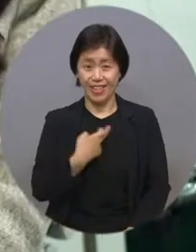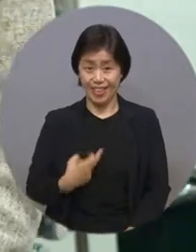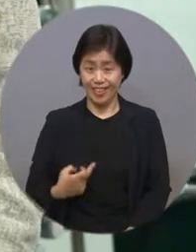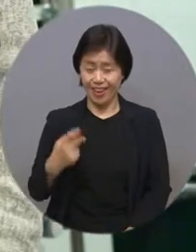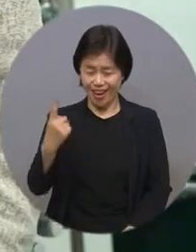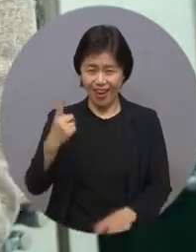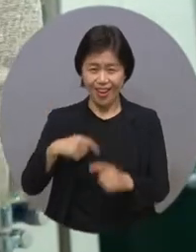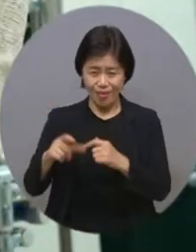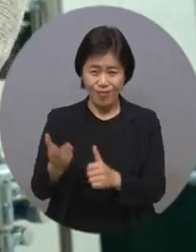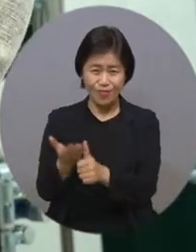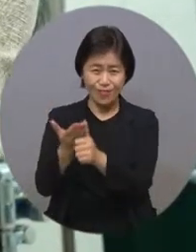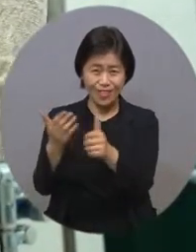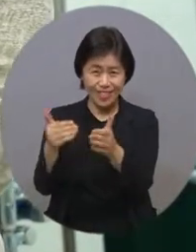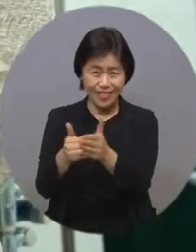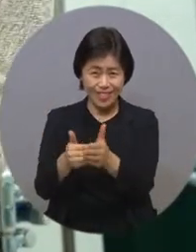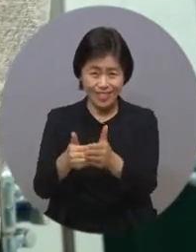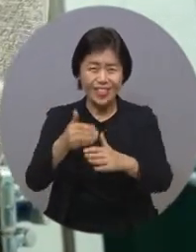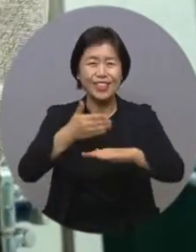생겼네요.